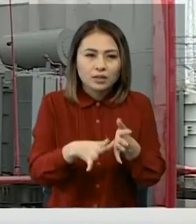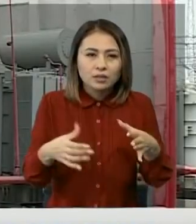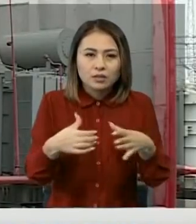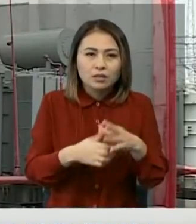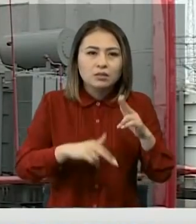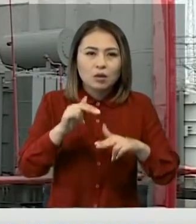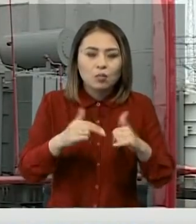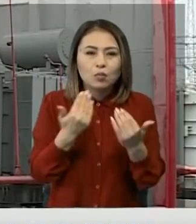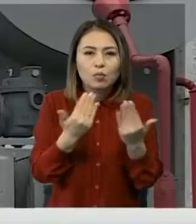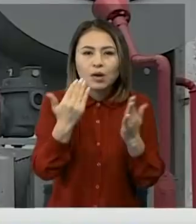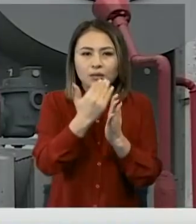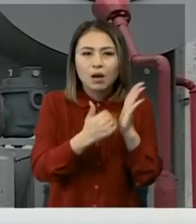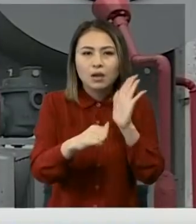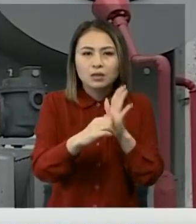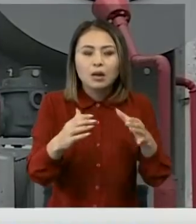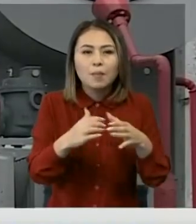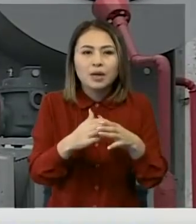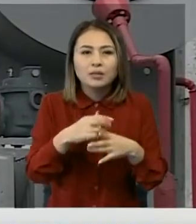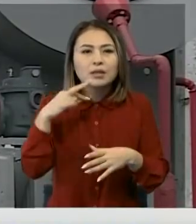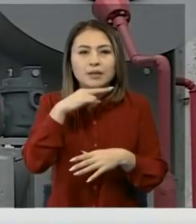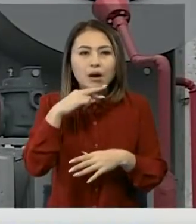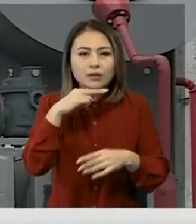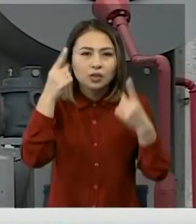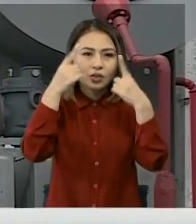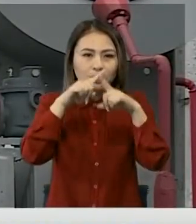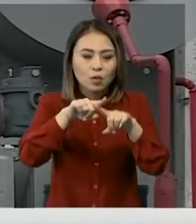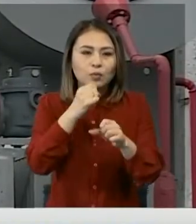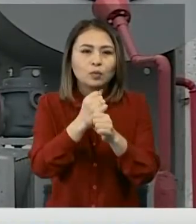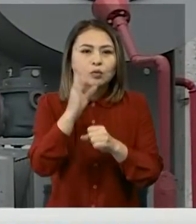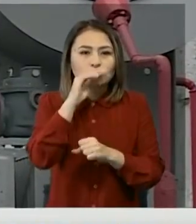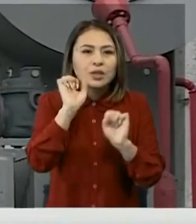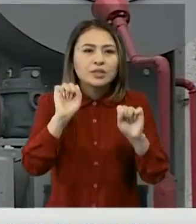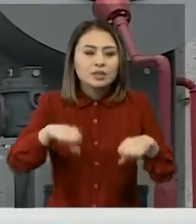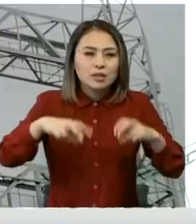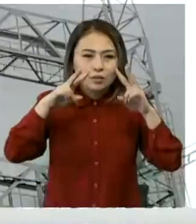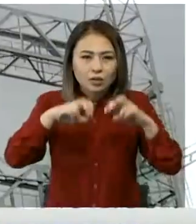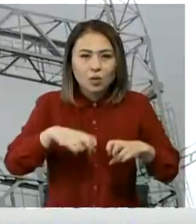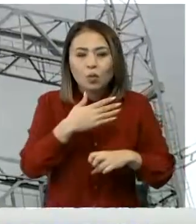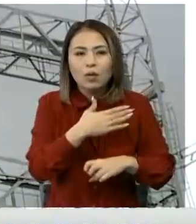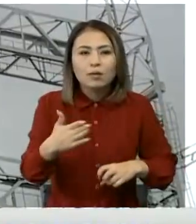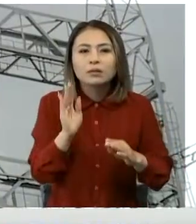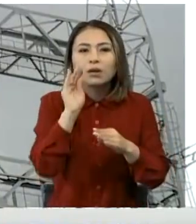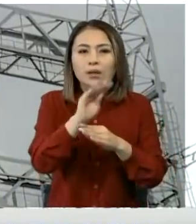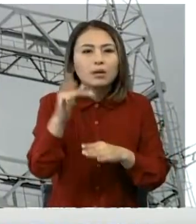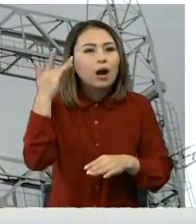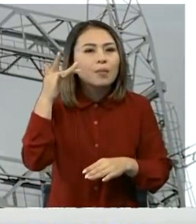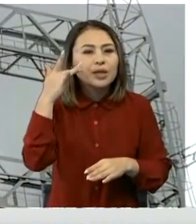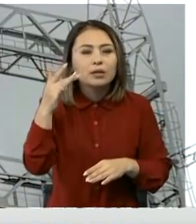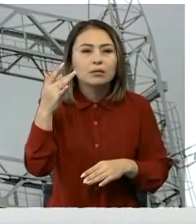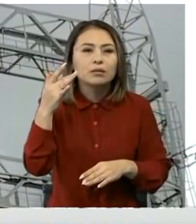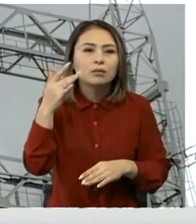электр станциясын салу. Бұл бағытта 6 компанияның ядролық технологиялық мүмкіндігі зерттеліп жатыр. Олардың